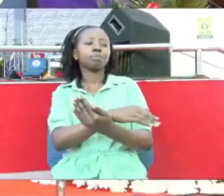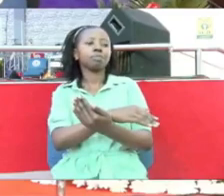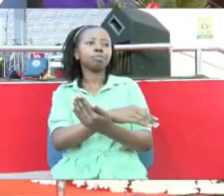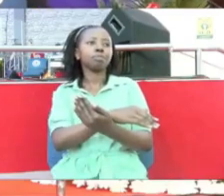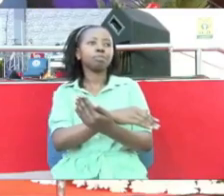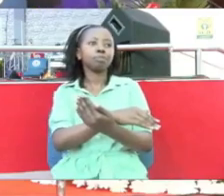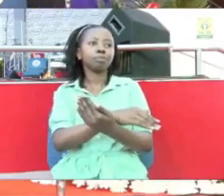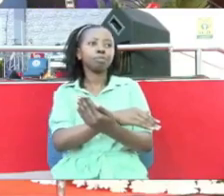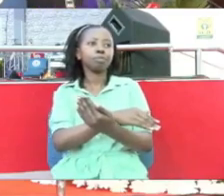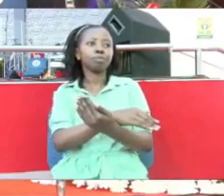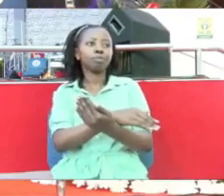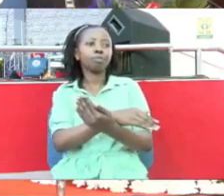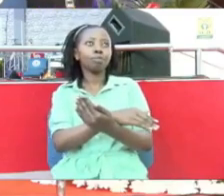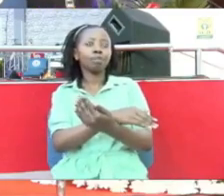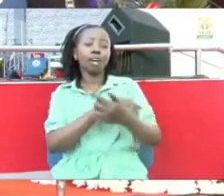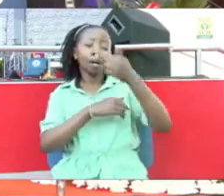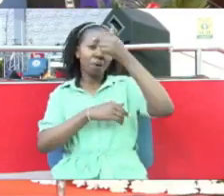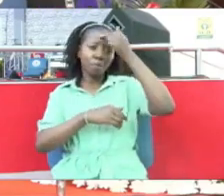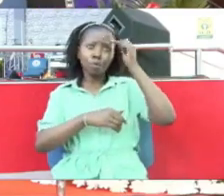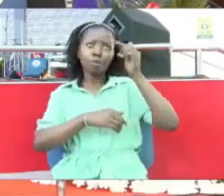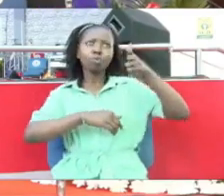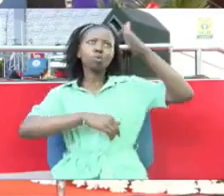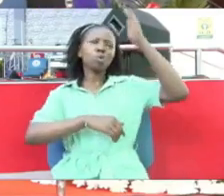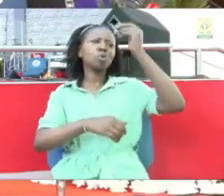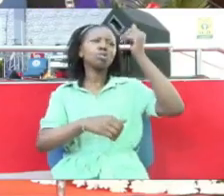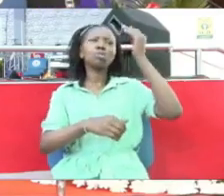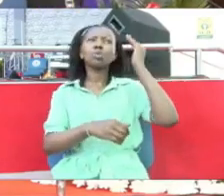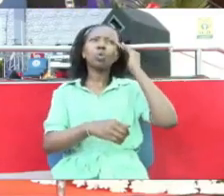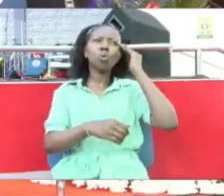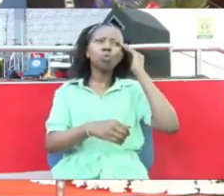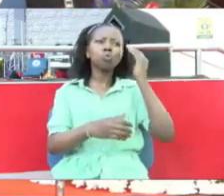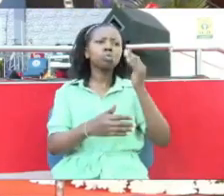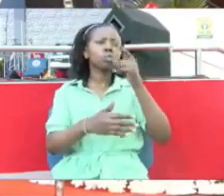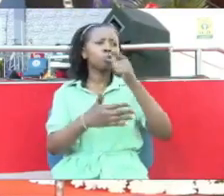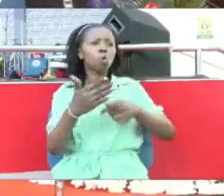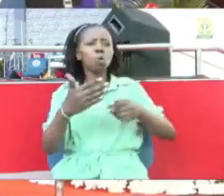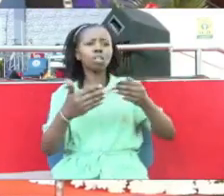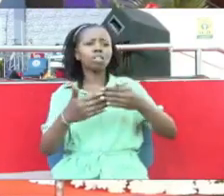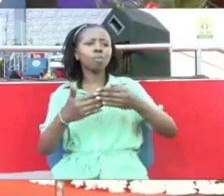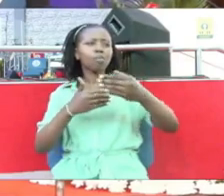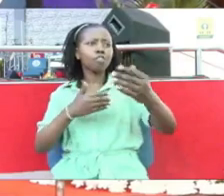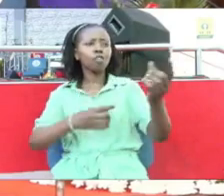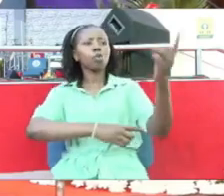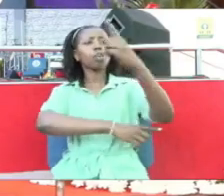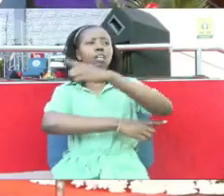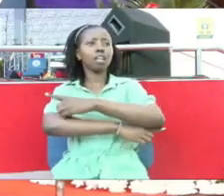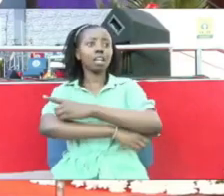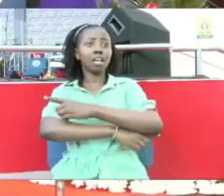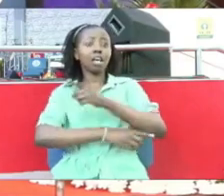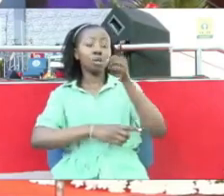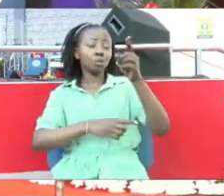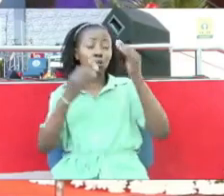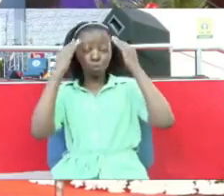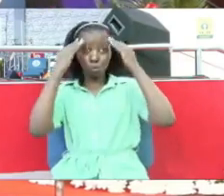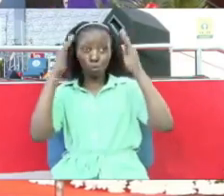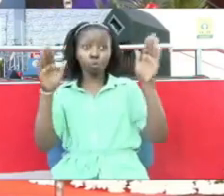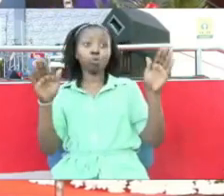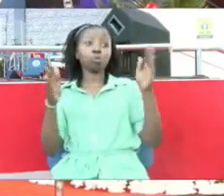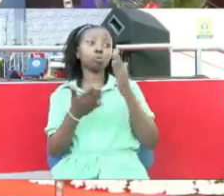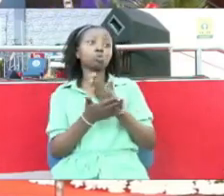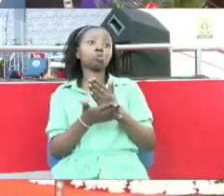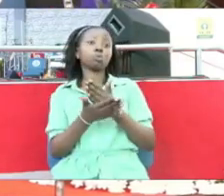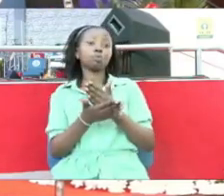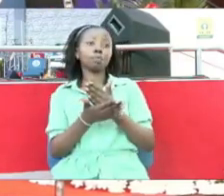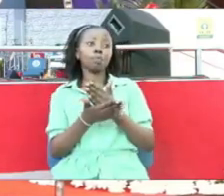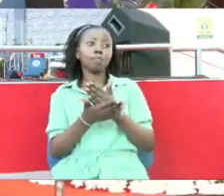yeye asubuhi. Because he knows what's ahead of the day and you do not know. Yeye anajua ni yapi yako mbele yako katika kwenye hiyo siku